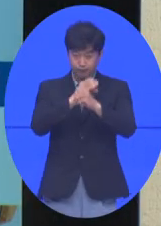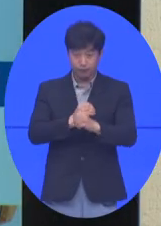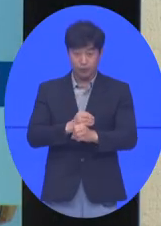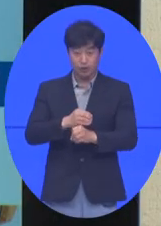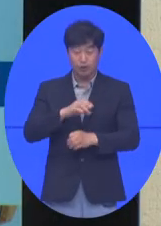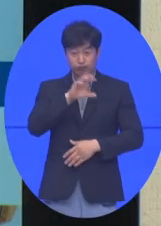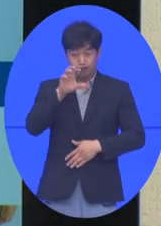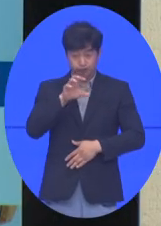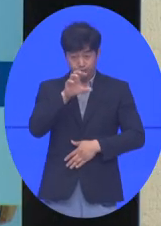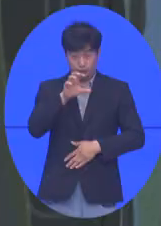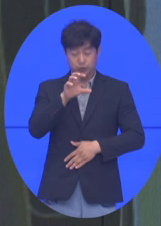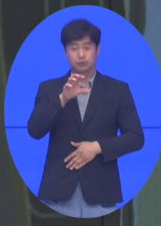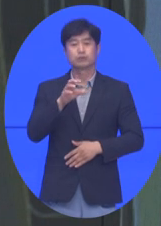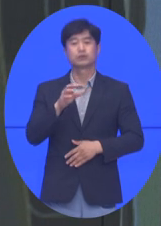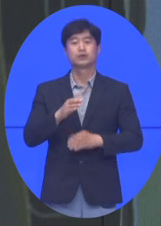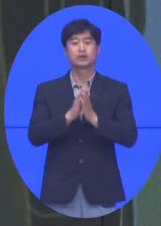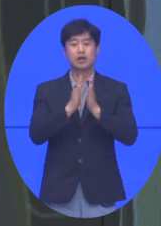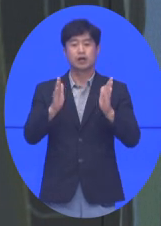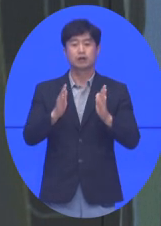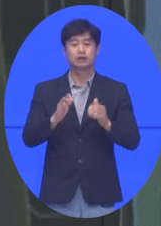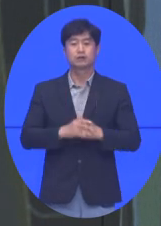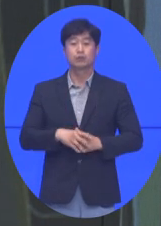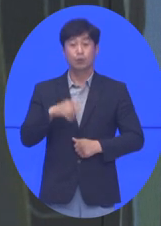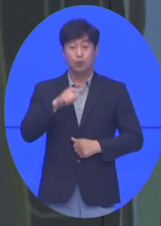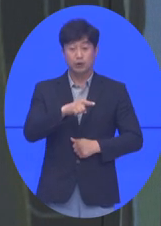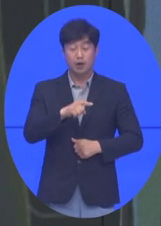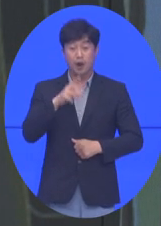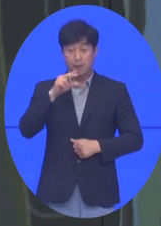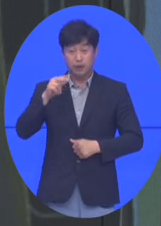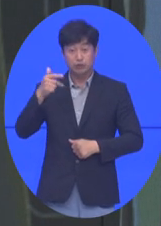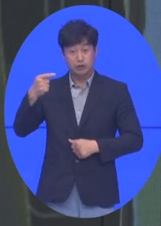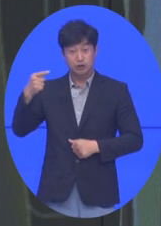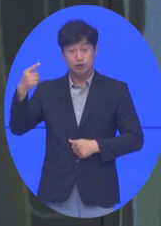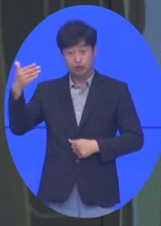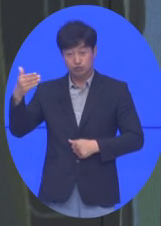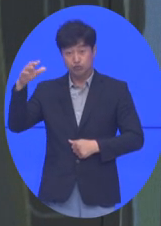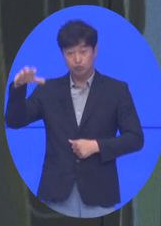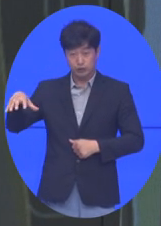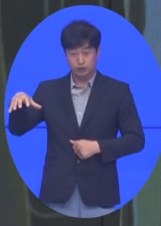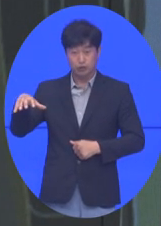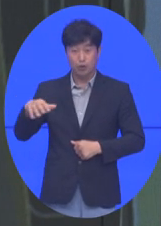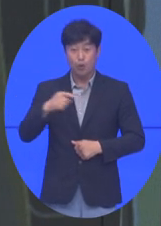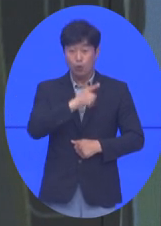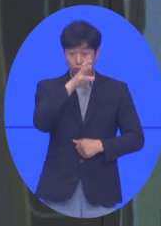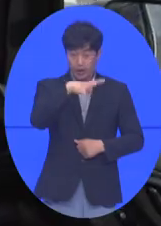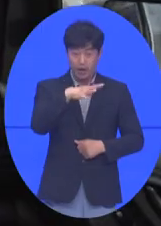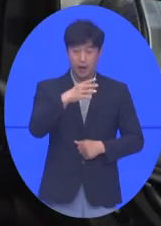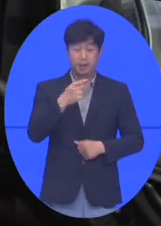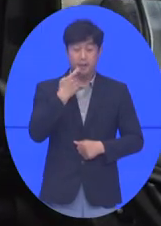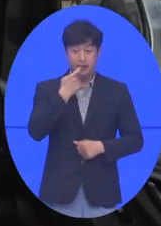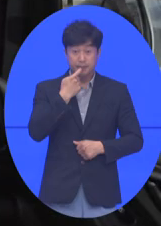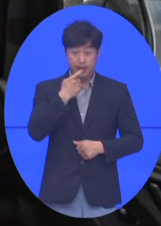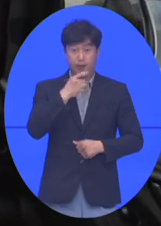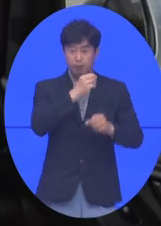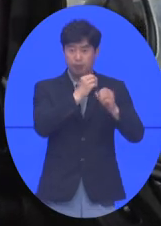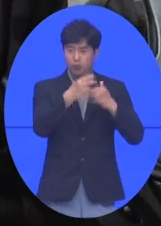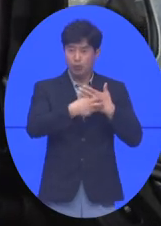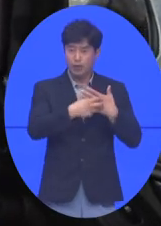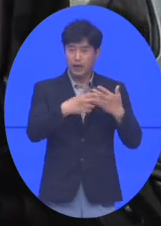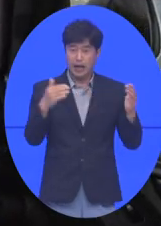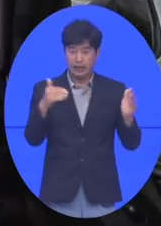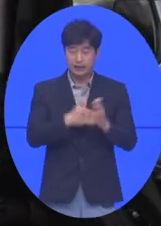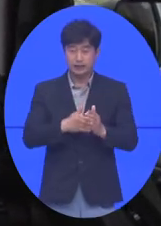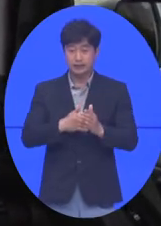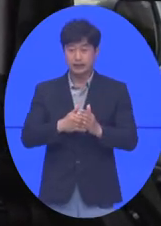시연회를 개최했습니다. 시연회에서는 파주시 운정 119 안전센터에서 고양시 일산백병원까지 우선